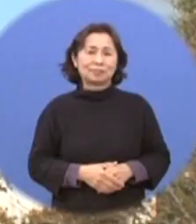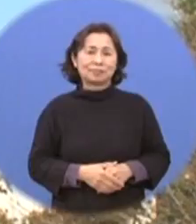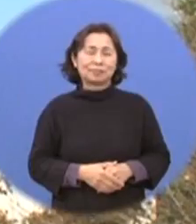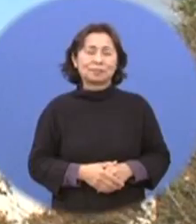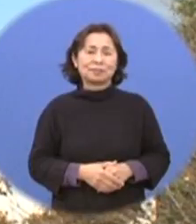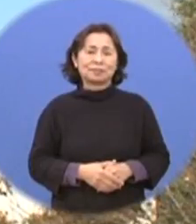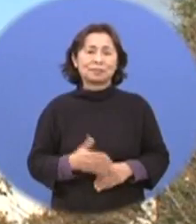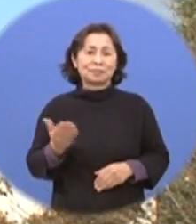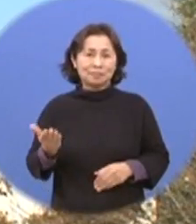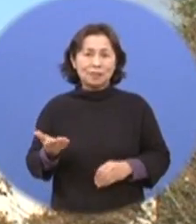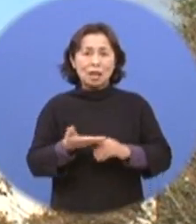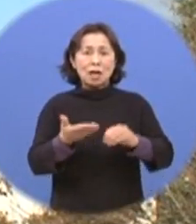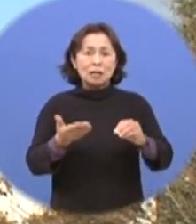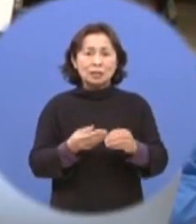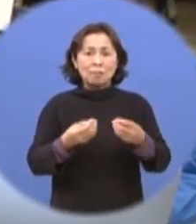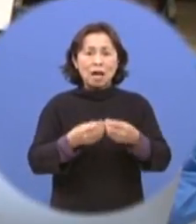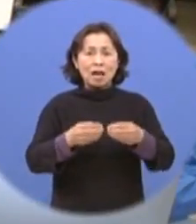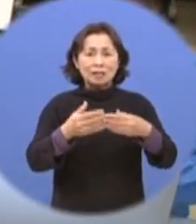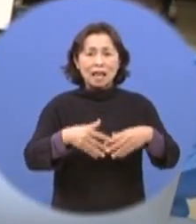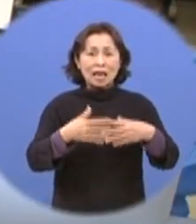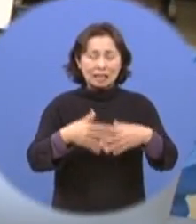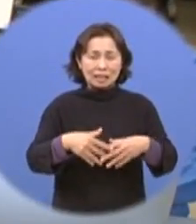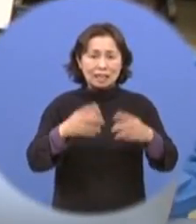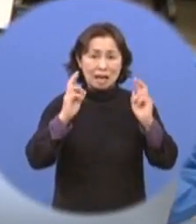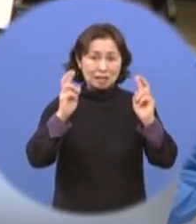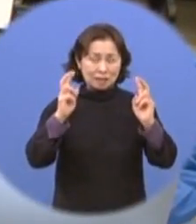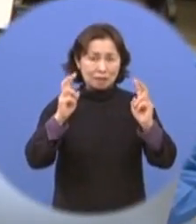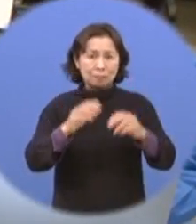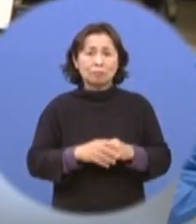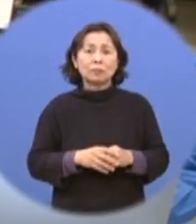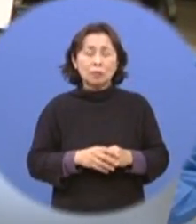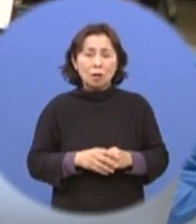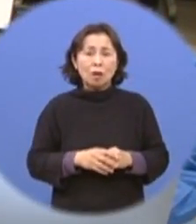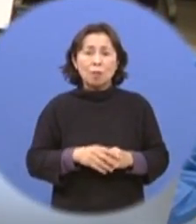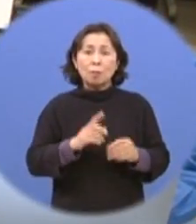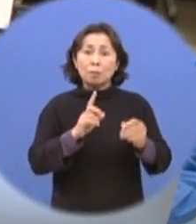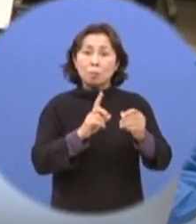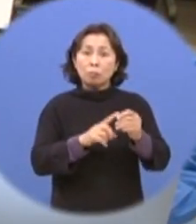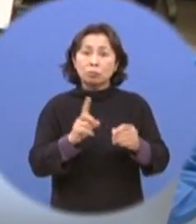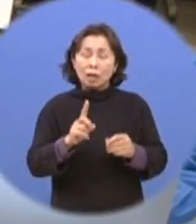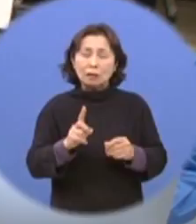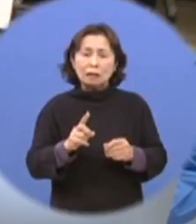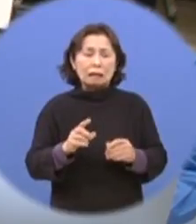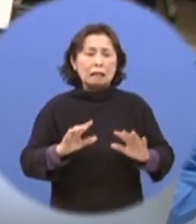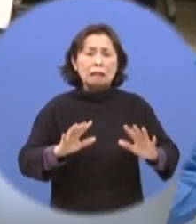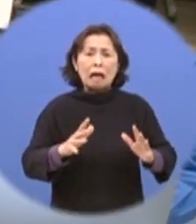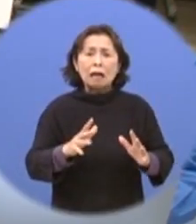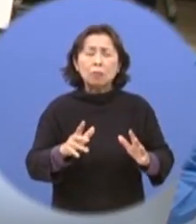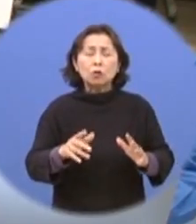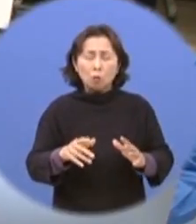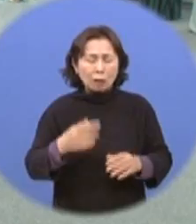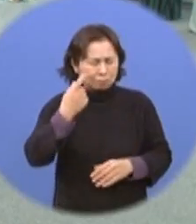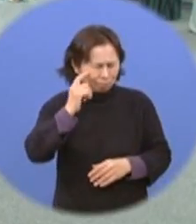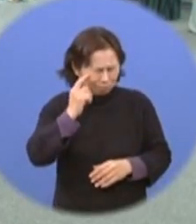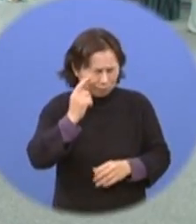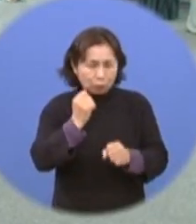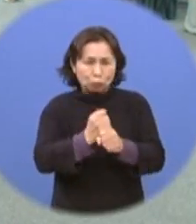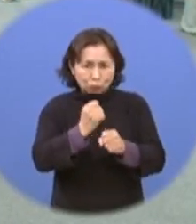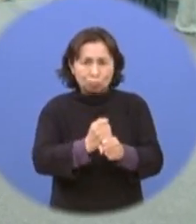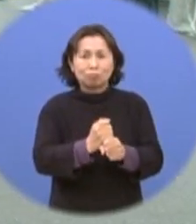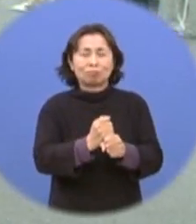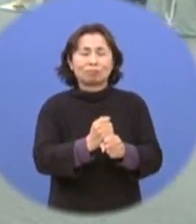株式会社島精機製作所は大者は自ら作り出すというポリシーのもと総合メカトロニクス